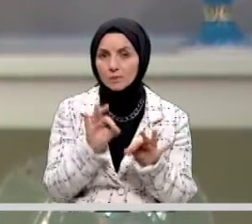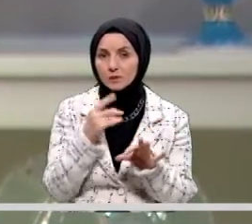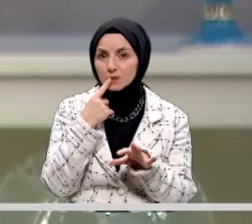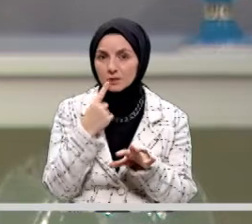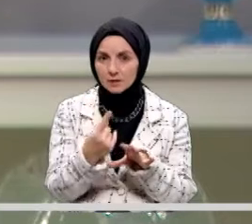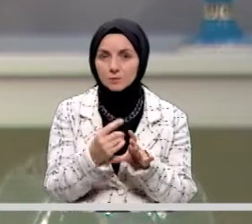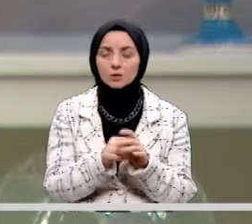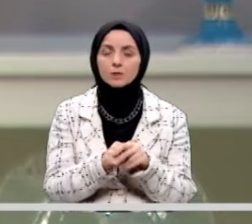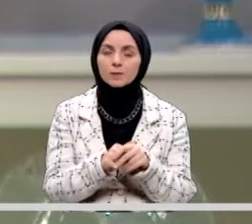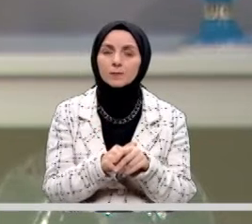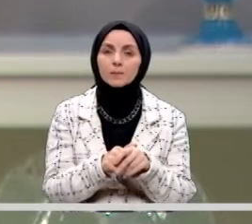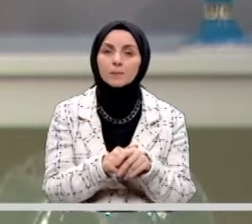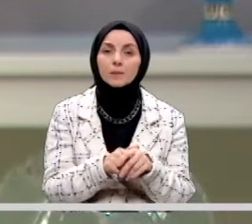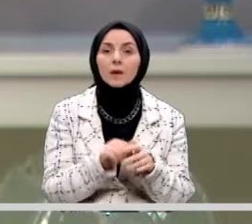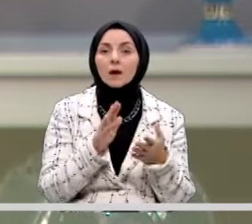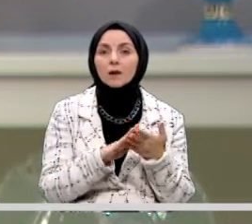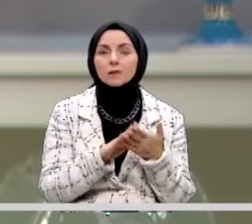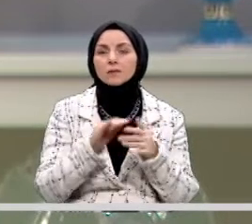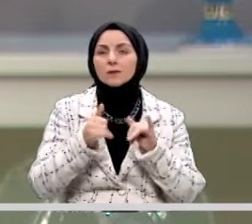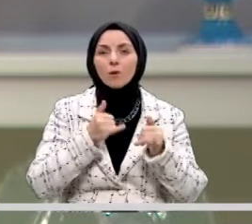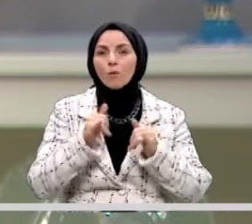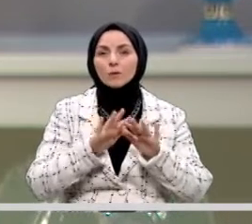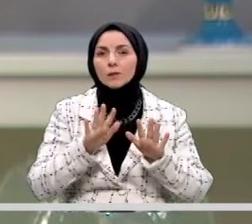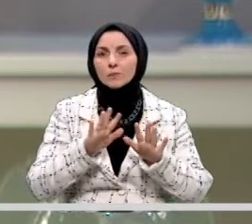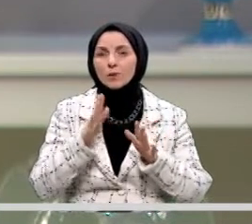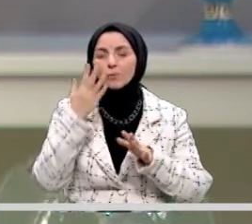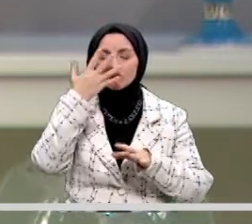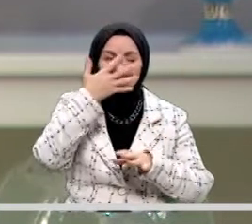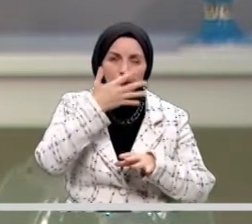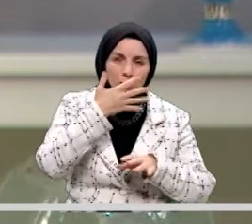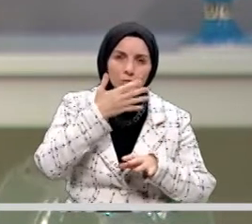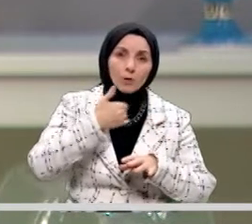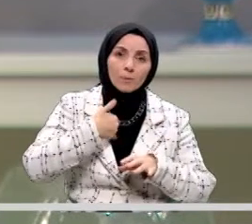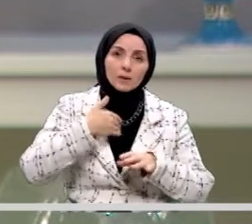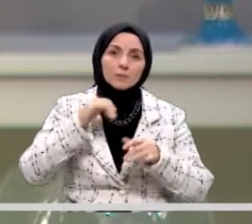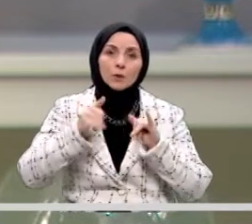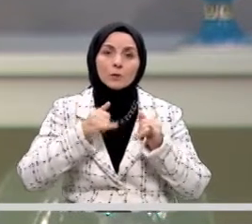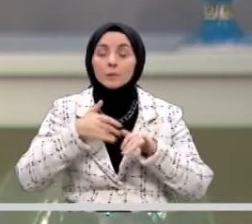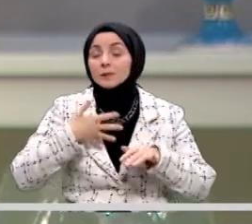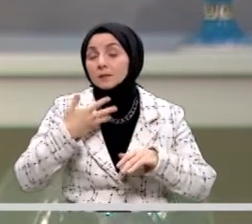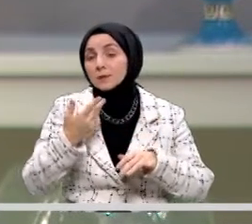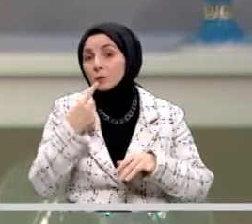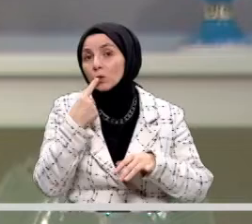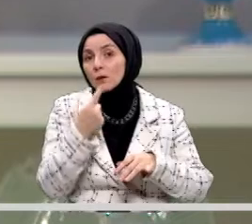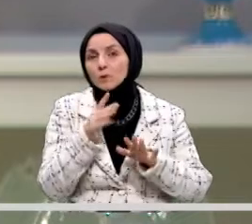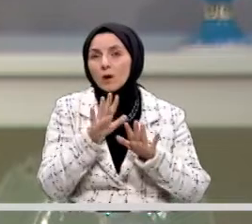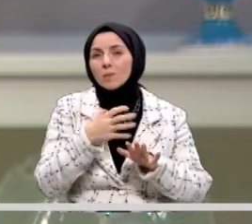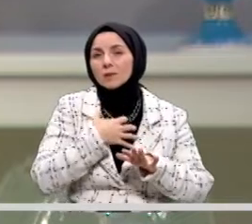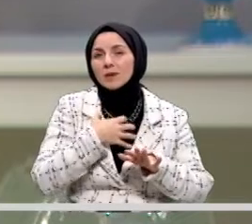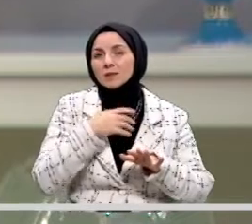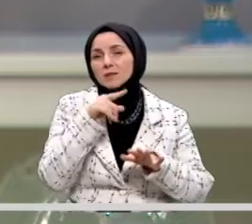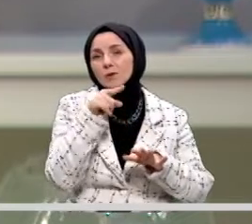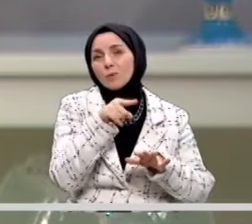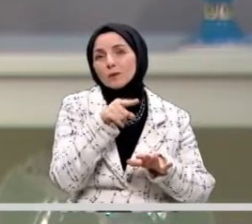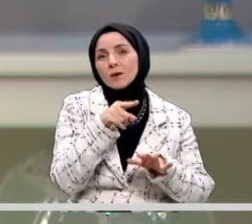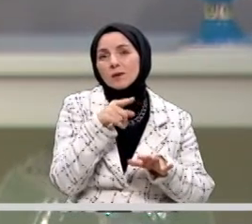daha çok sanıyorum arkadaşlarıyla oynamıyor çekiniyor Benimle oynamak istemiyorlar diyor Halbuki kendisi çekiniyor demiş anne